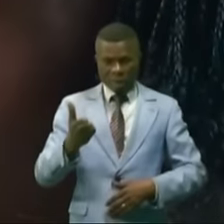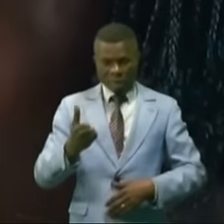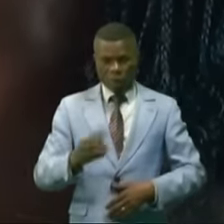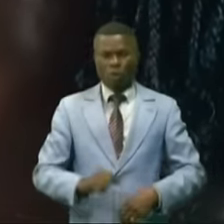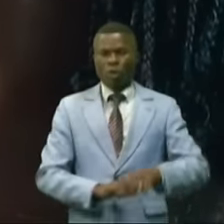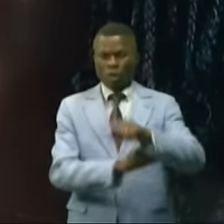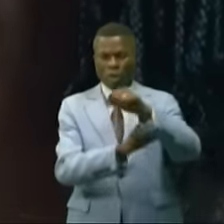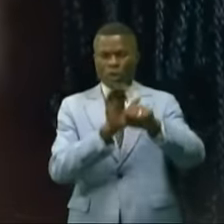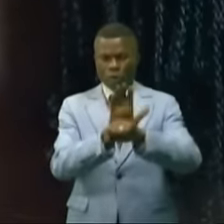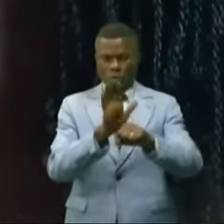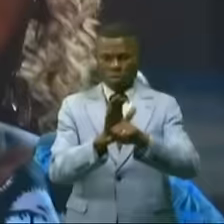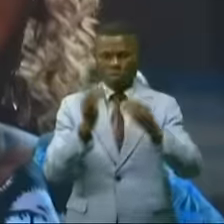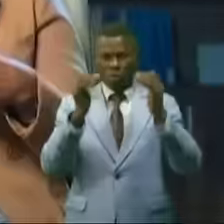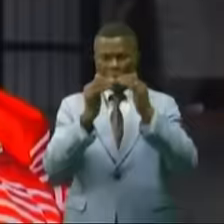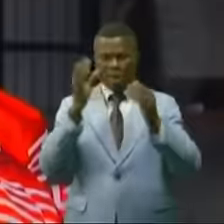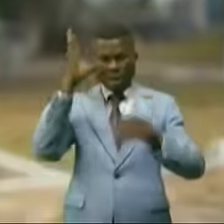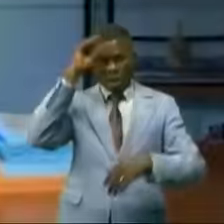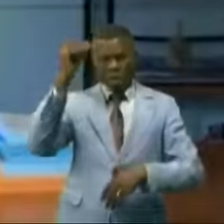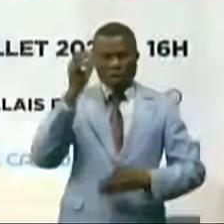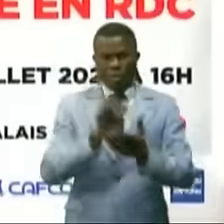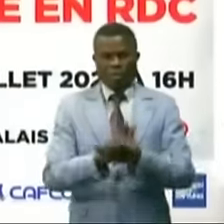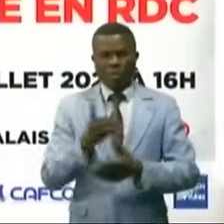la masculinité positive.